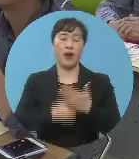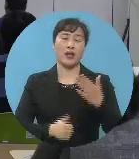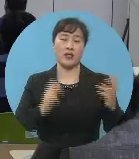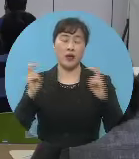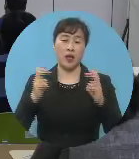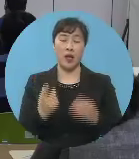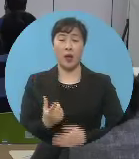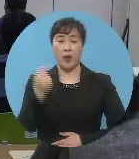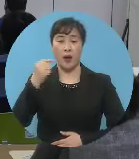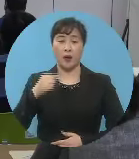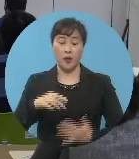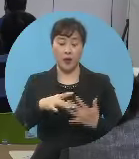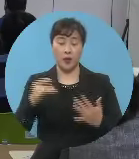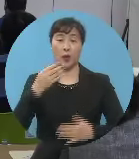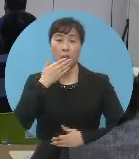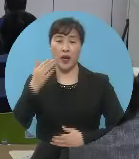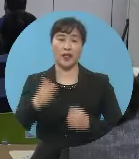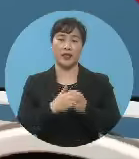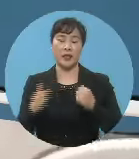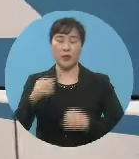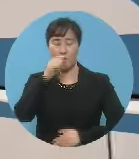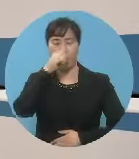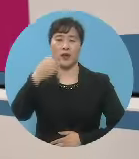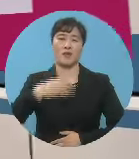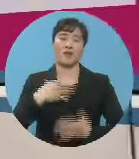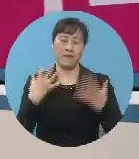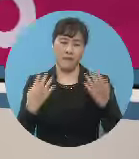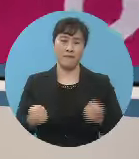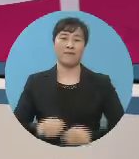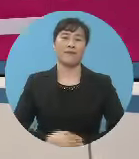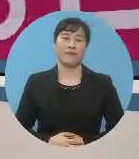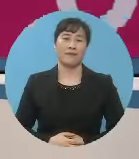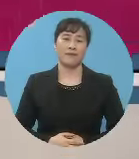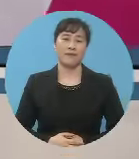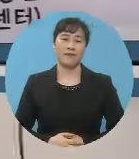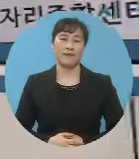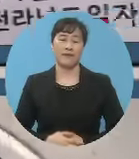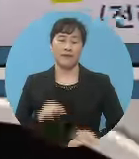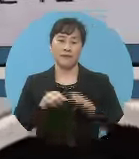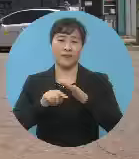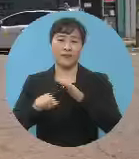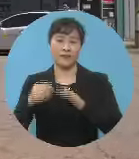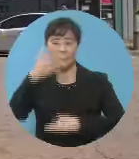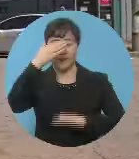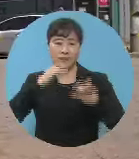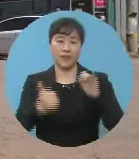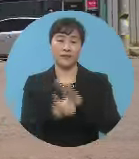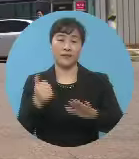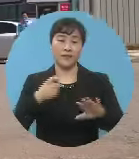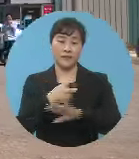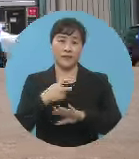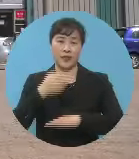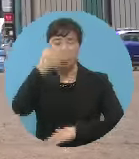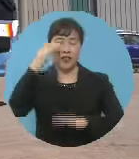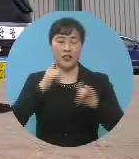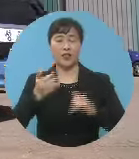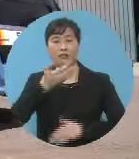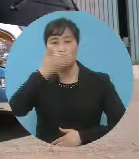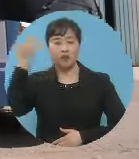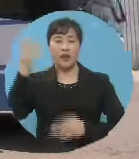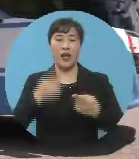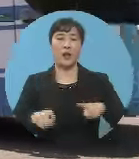바로 인재를 채용할 수 있어 좋은 반응을 얻고 있습니다. 찾아가는 청년 희망 버스는 청년들의 꿈을